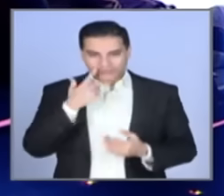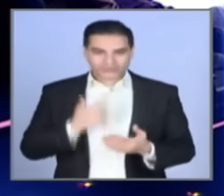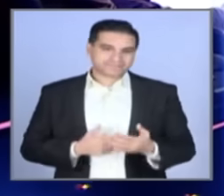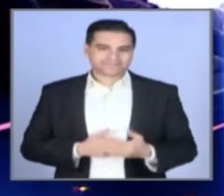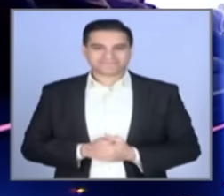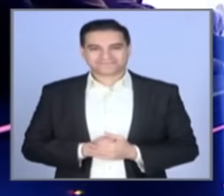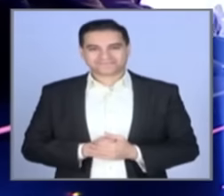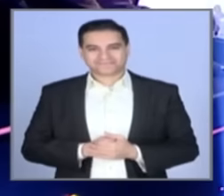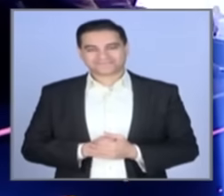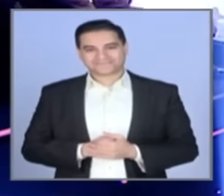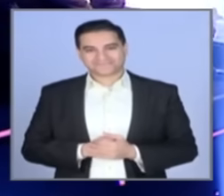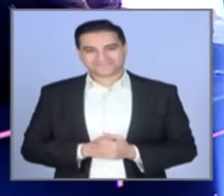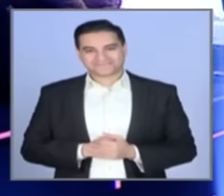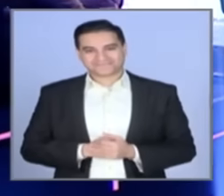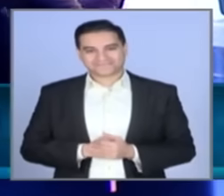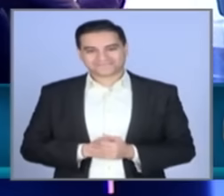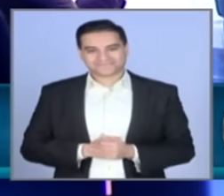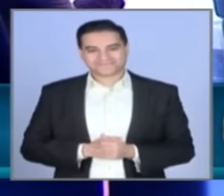هو: